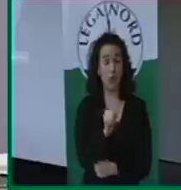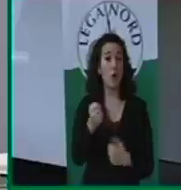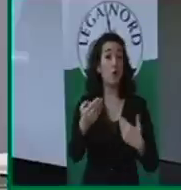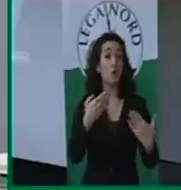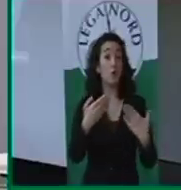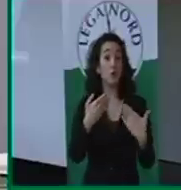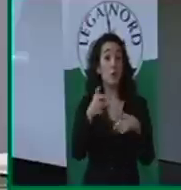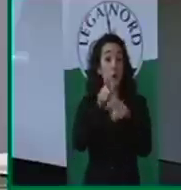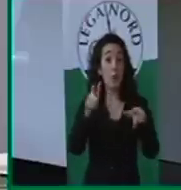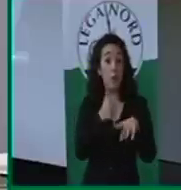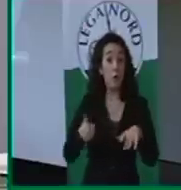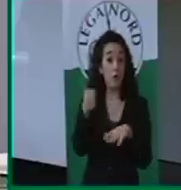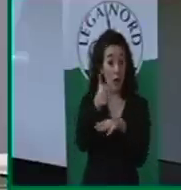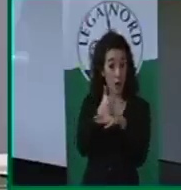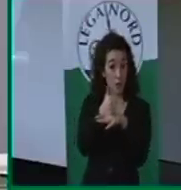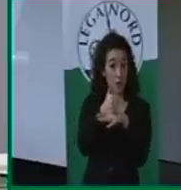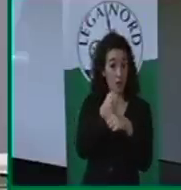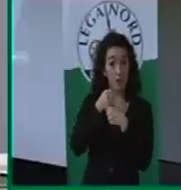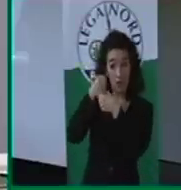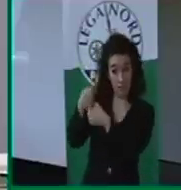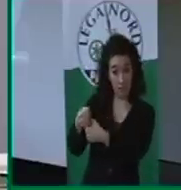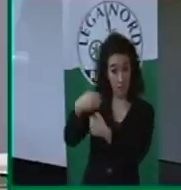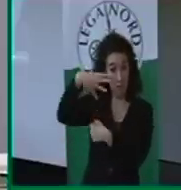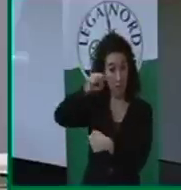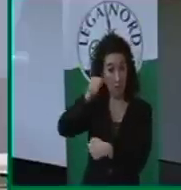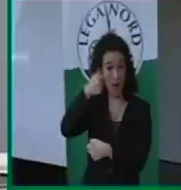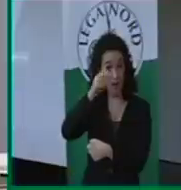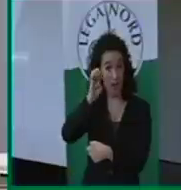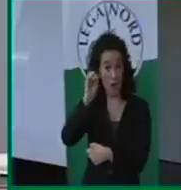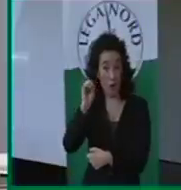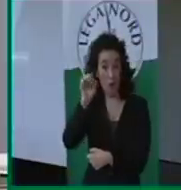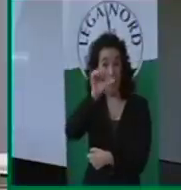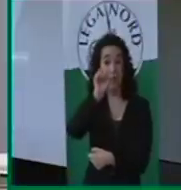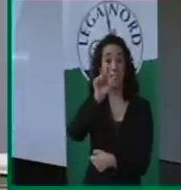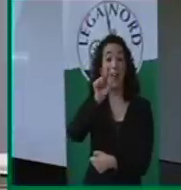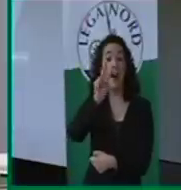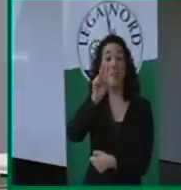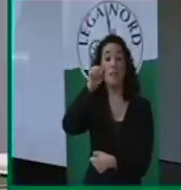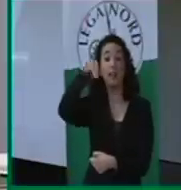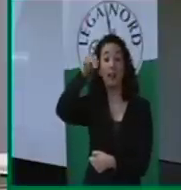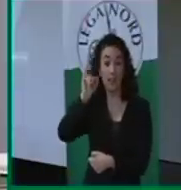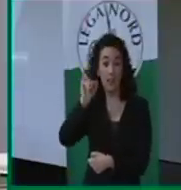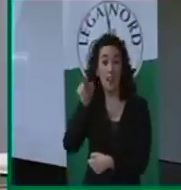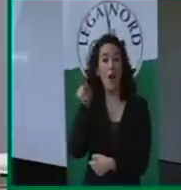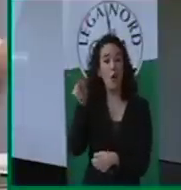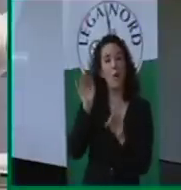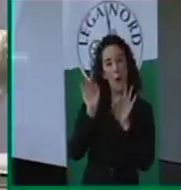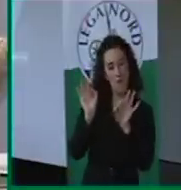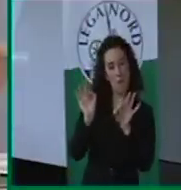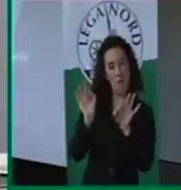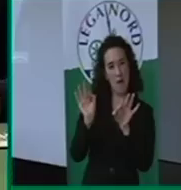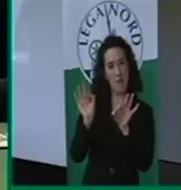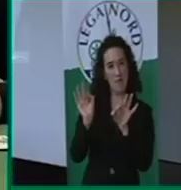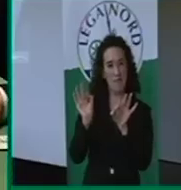subito ai protagonisti assoluti che sono Matteo Salvini segretario federale della Lega che è molto Social che al lavoro E